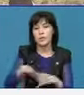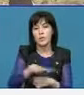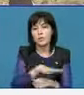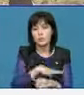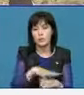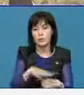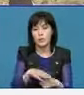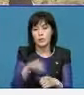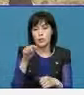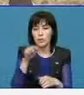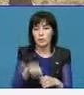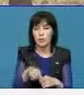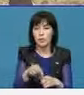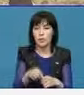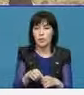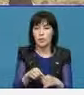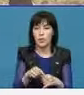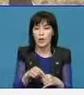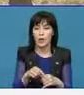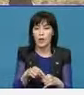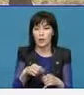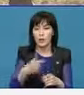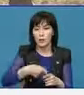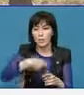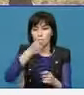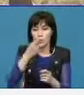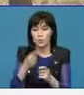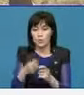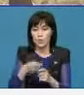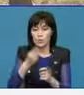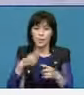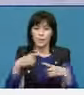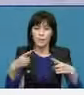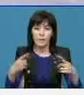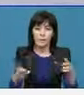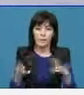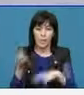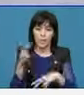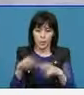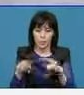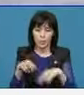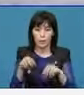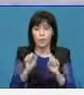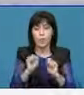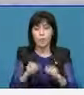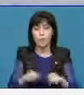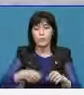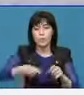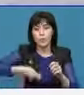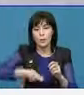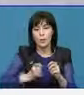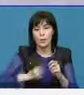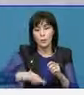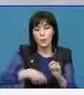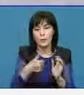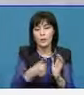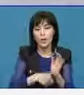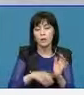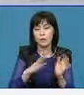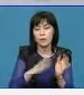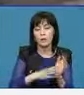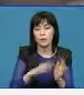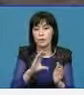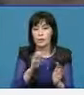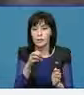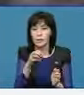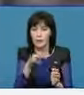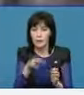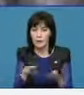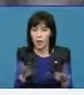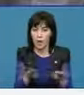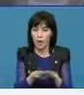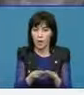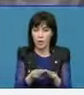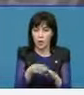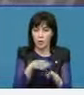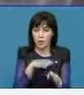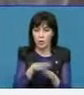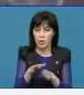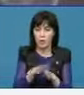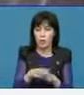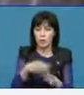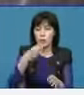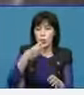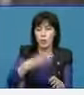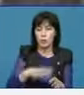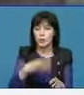Қалған жерімізді сол енді жүгері басқа да дақылдар егетін боламыз. Терең қопсыту 60-90 сантиметр аралығында жүргізіледі. Нәтижесінде